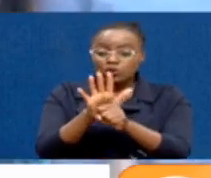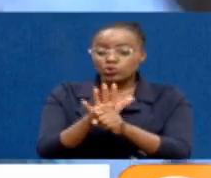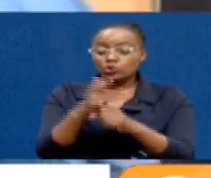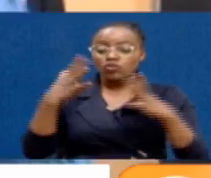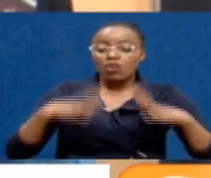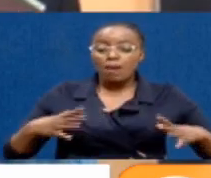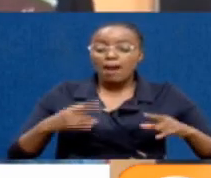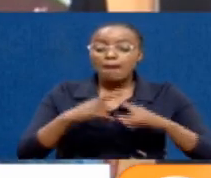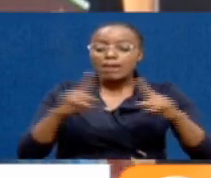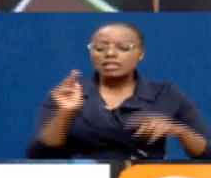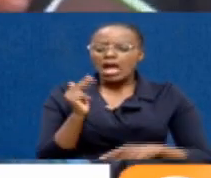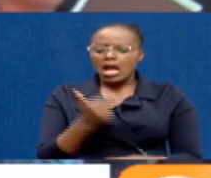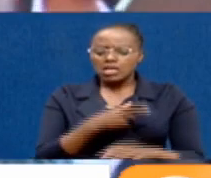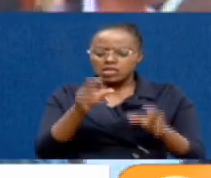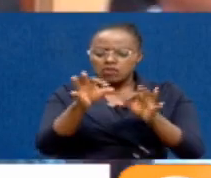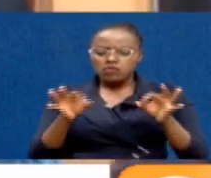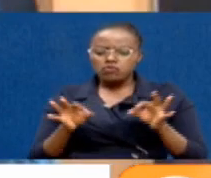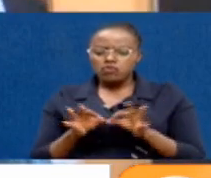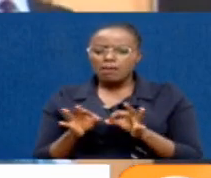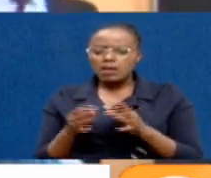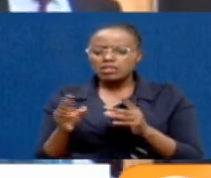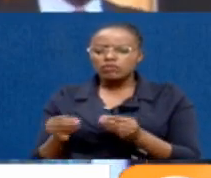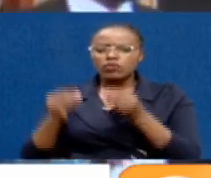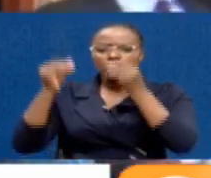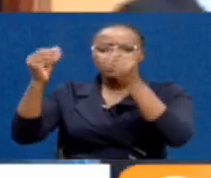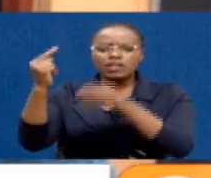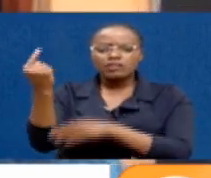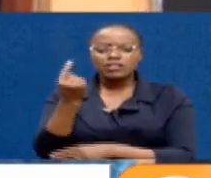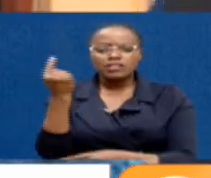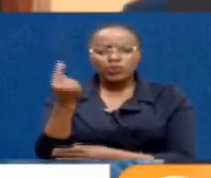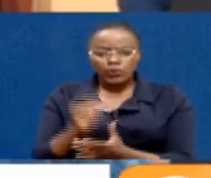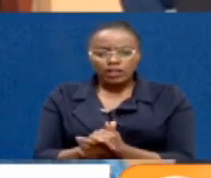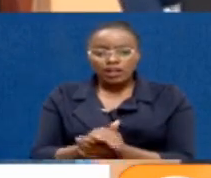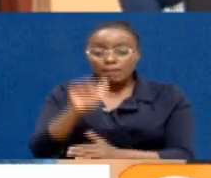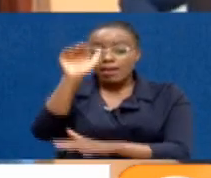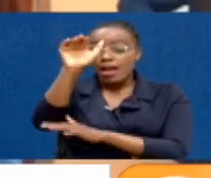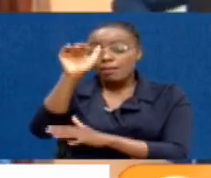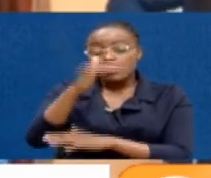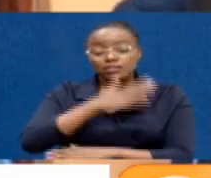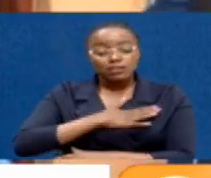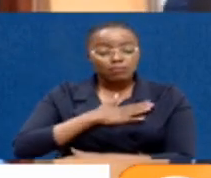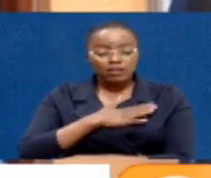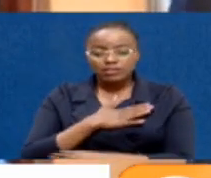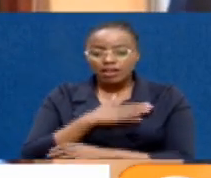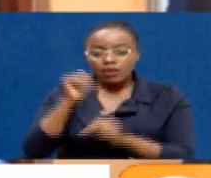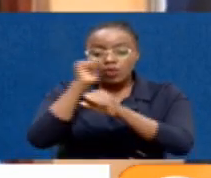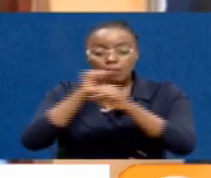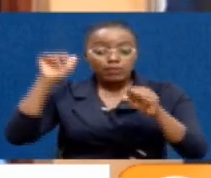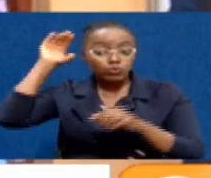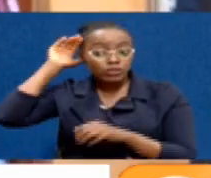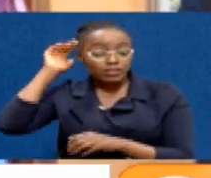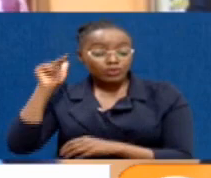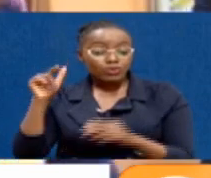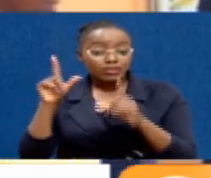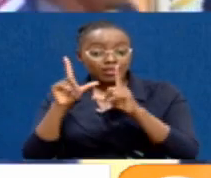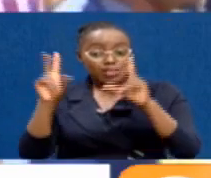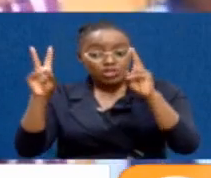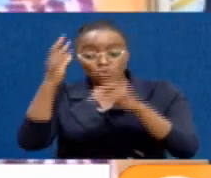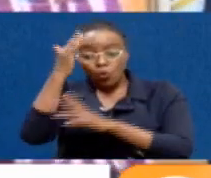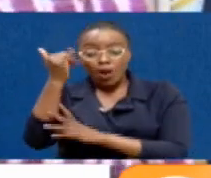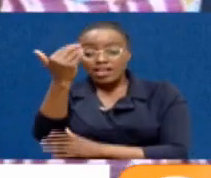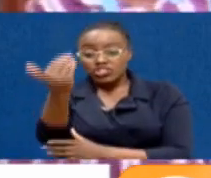lakini Ngirita wanatolewa ka sacrifice. Na mimi naomba kabisa President asikie hii maneno, kwa